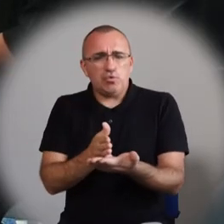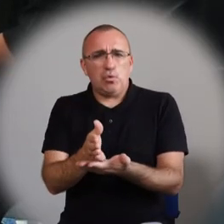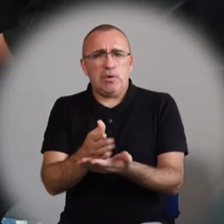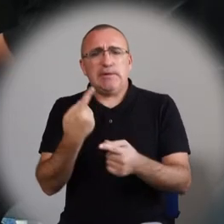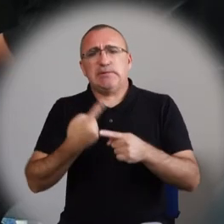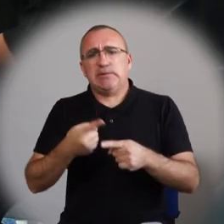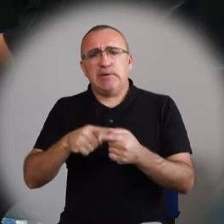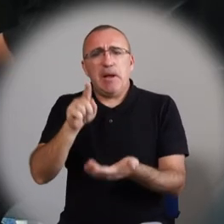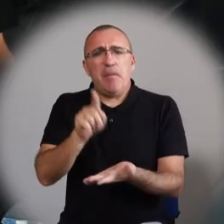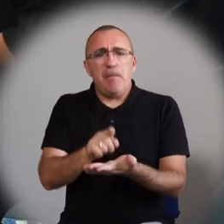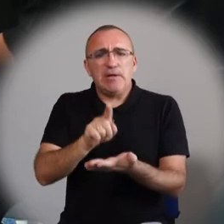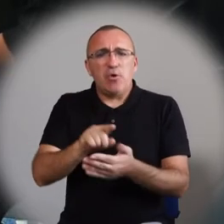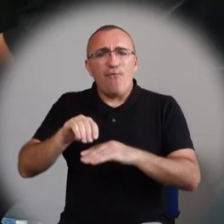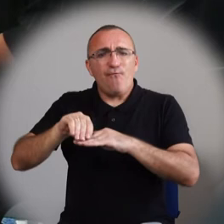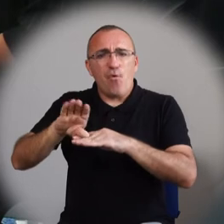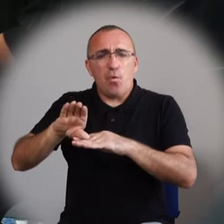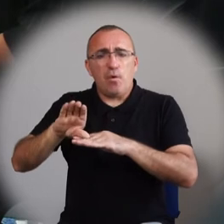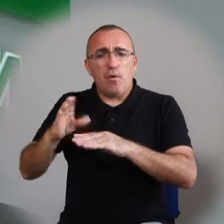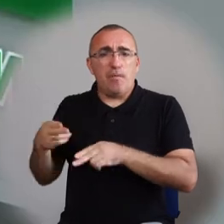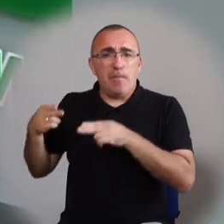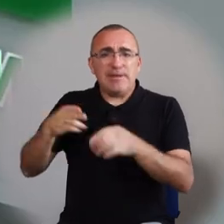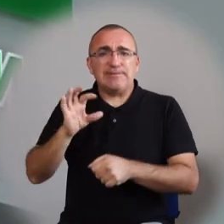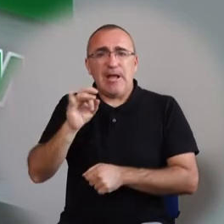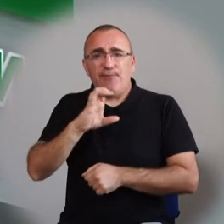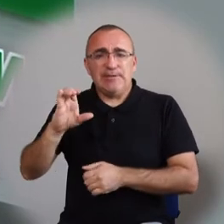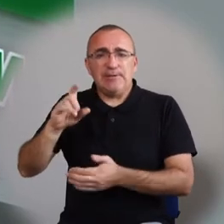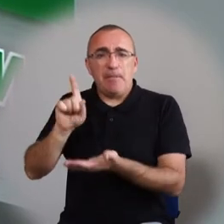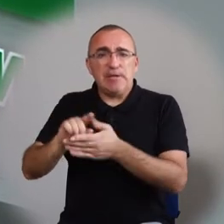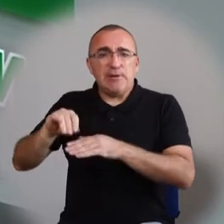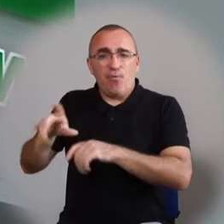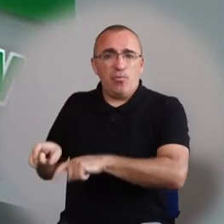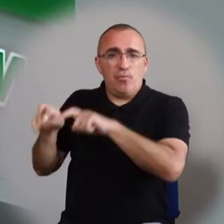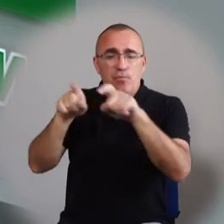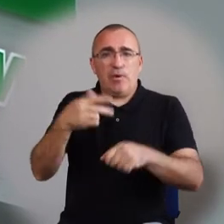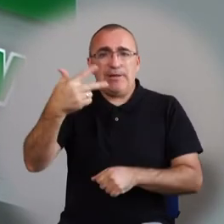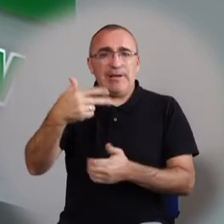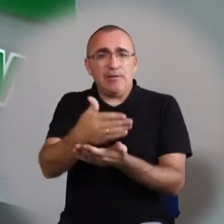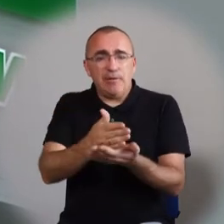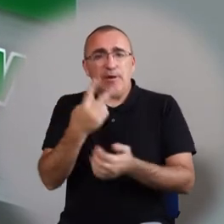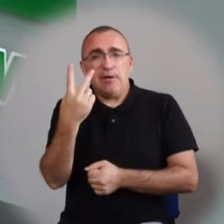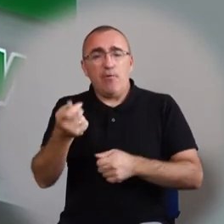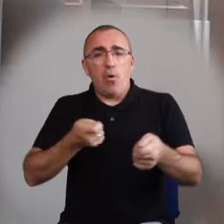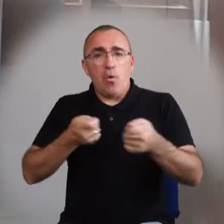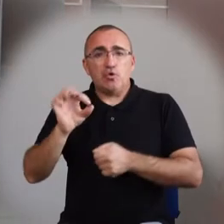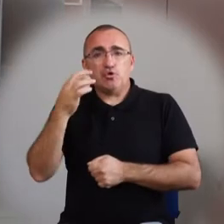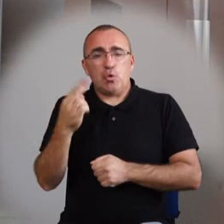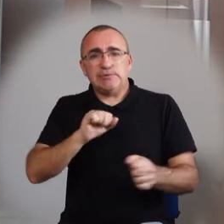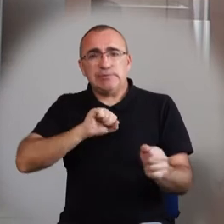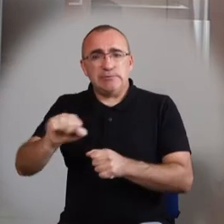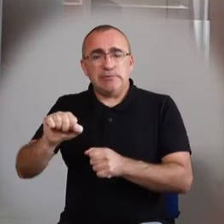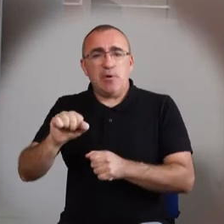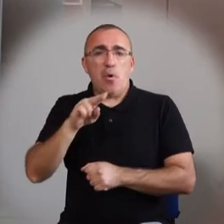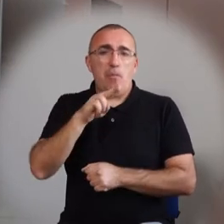242 послуги. Це пенсійного фонду, тому що приїхав сервісний центр пенсійного фонду, 30 послуг. І два